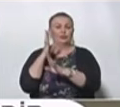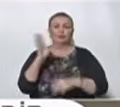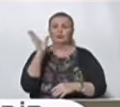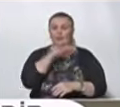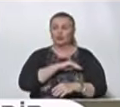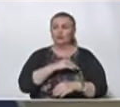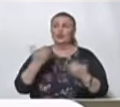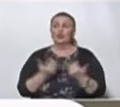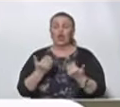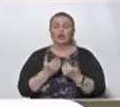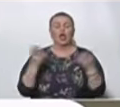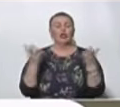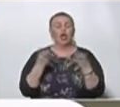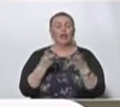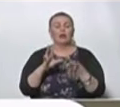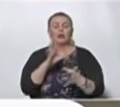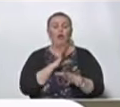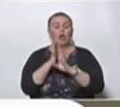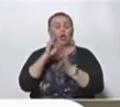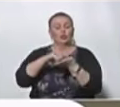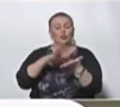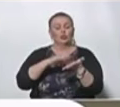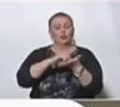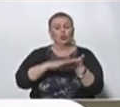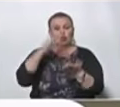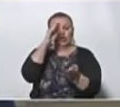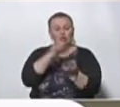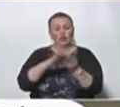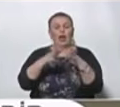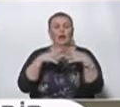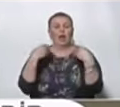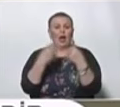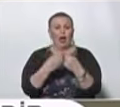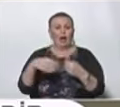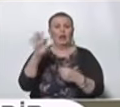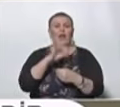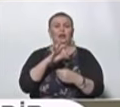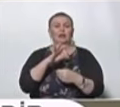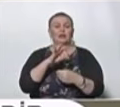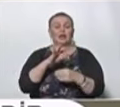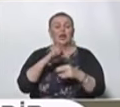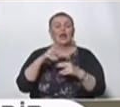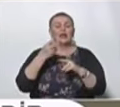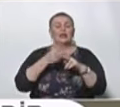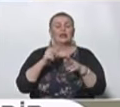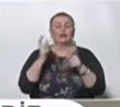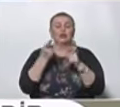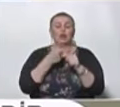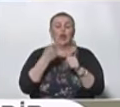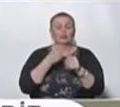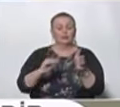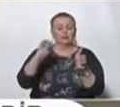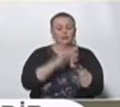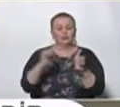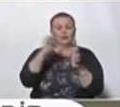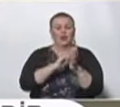ehtiyacı olan şəxs qismində uçota alınmış şəhid ailəsi üzvü vəfat etdikdə və ya şəxsə şəhid statusu sonradan verildikdə